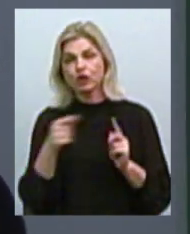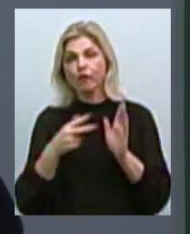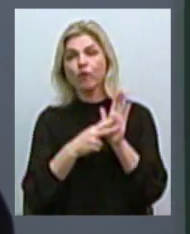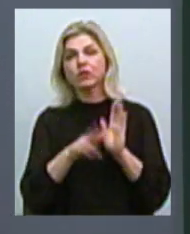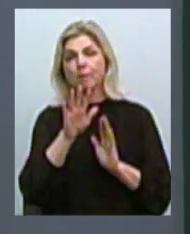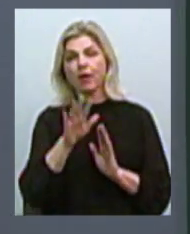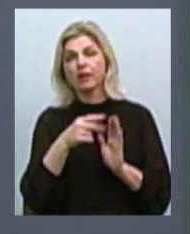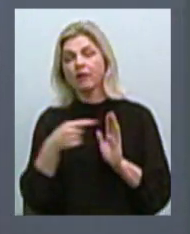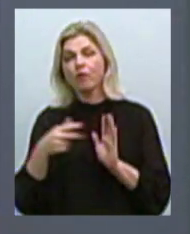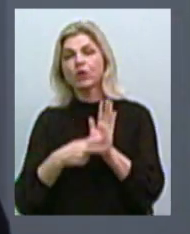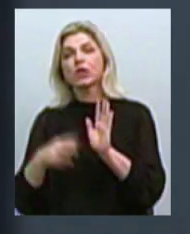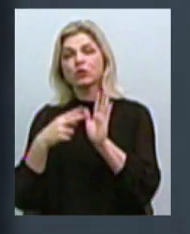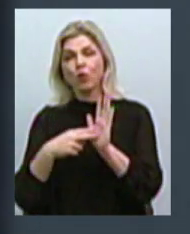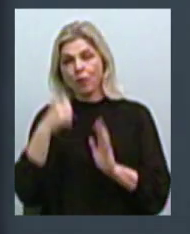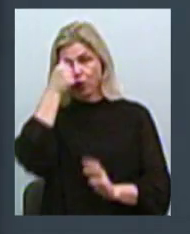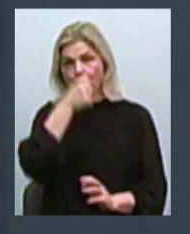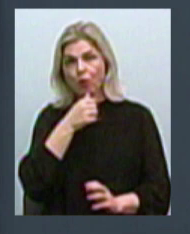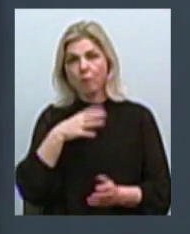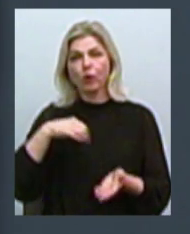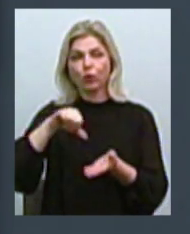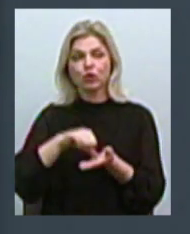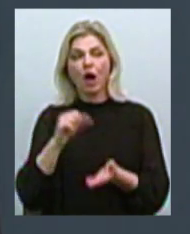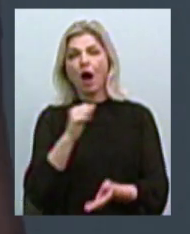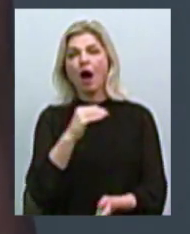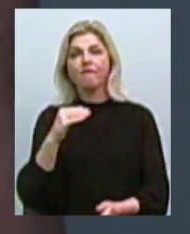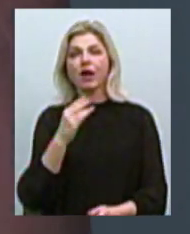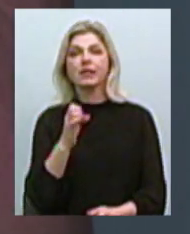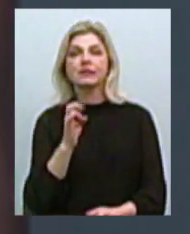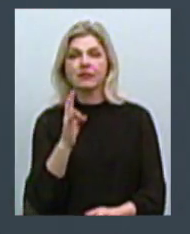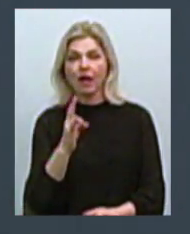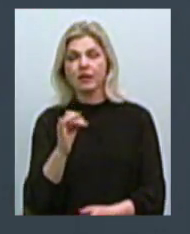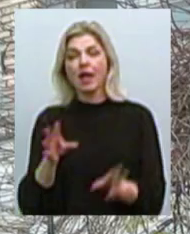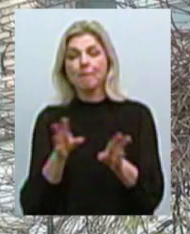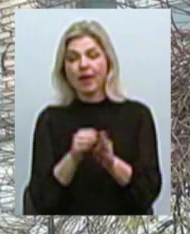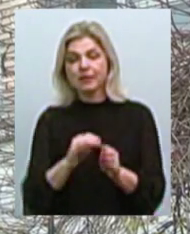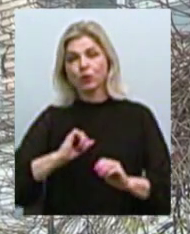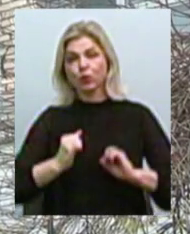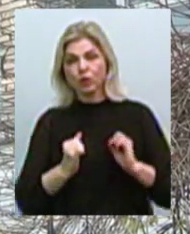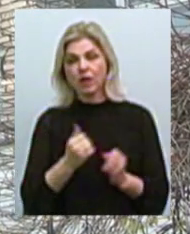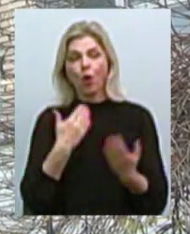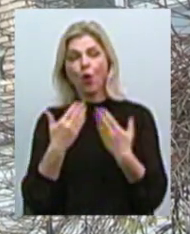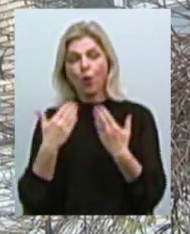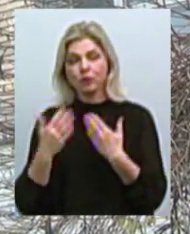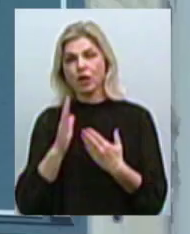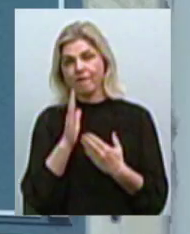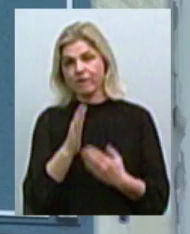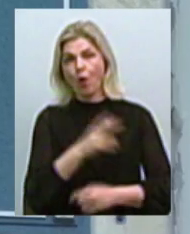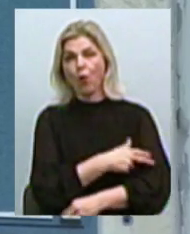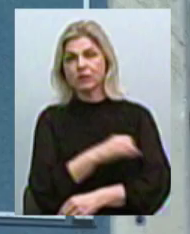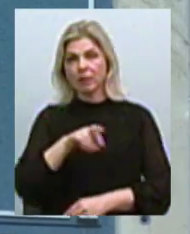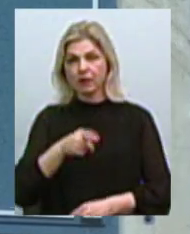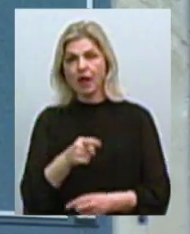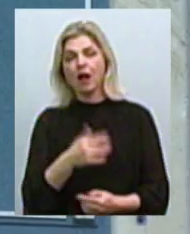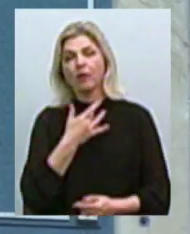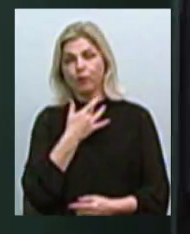1985-87 років брав участь у бойових діях в Афганістані у місті Кундуз. З побратимами користується послугами госпіталю, виступає проти передачі